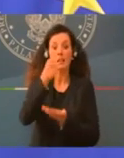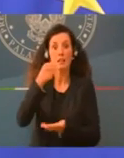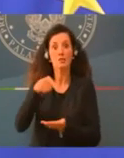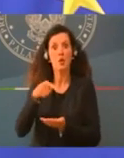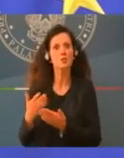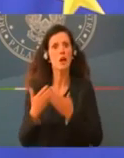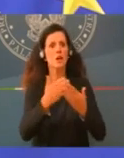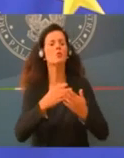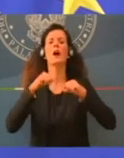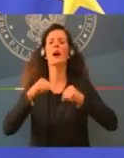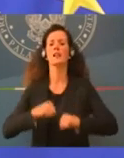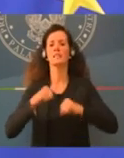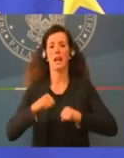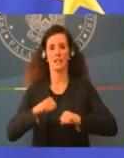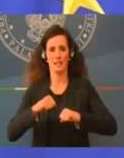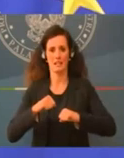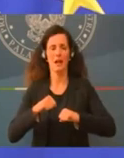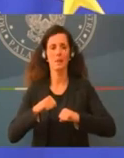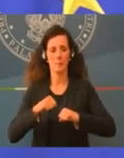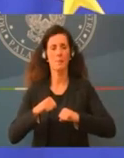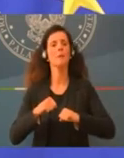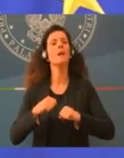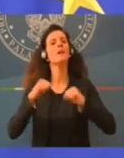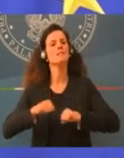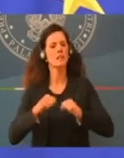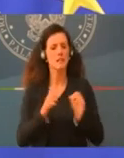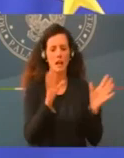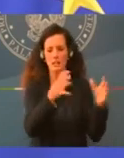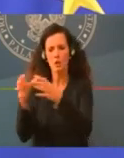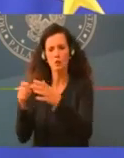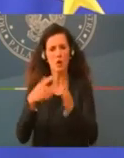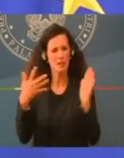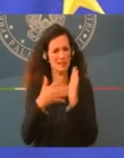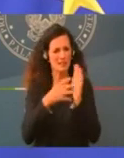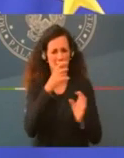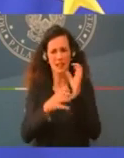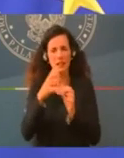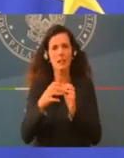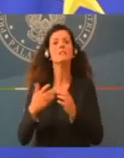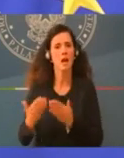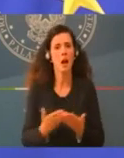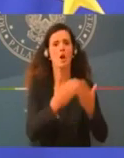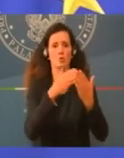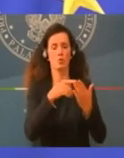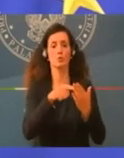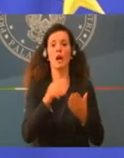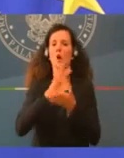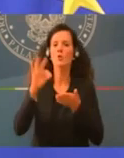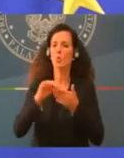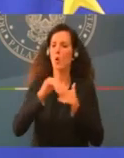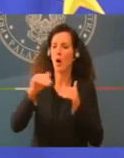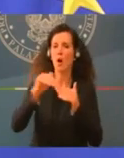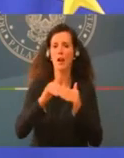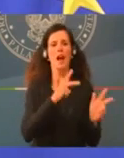scolastico a livello comunale a livello regionale prevediamo anche un ulteriore rifinanziamento